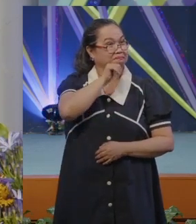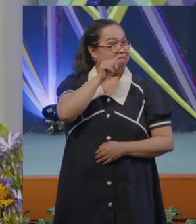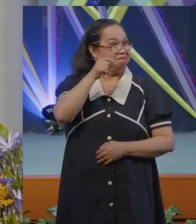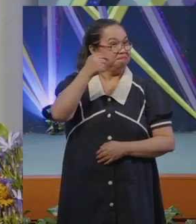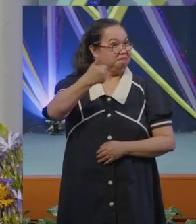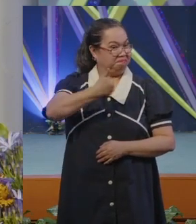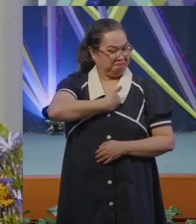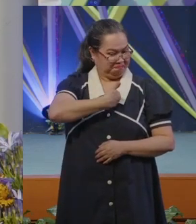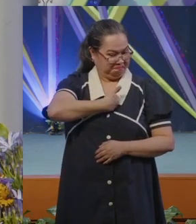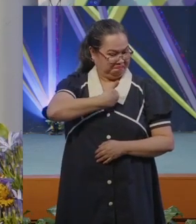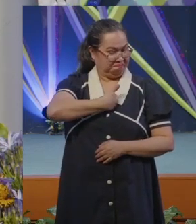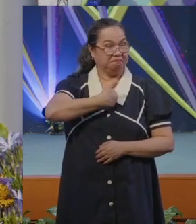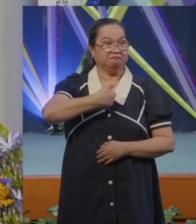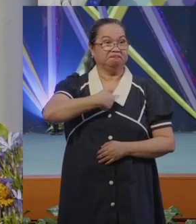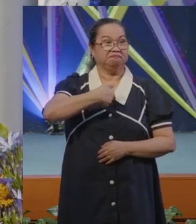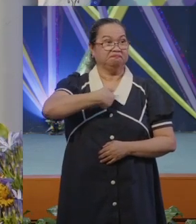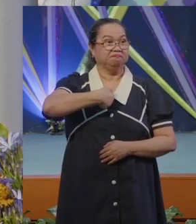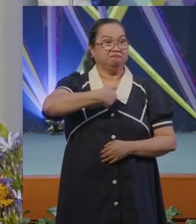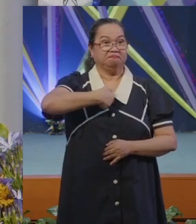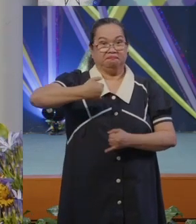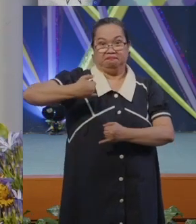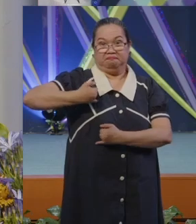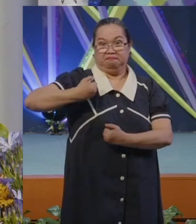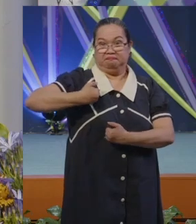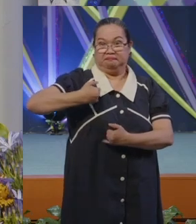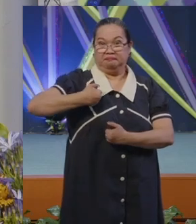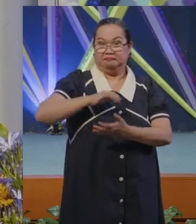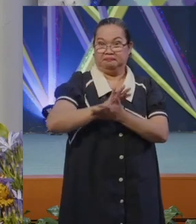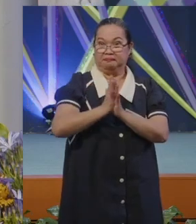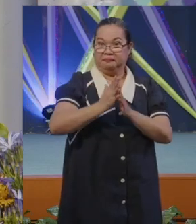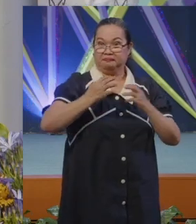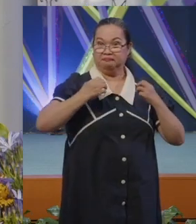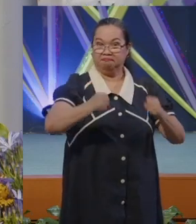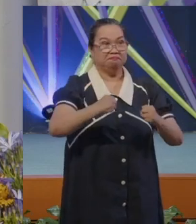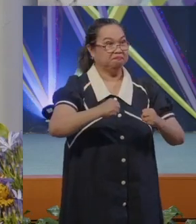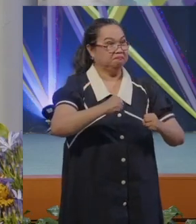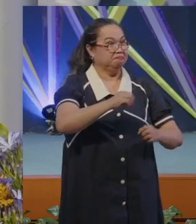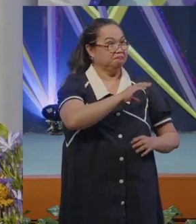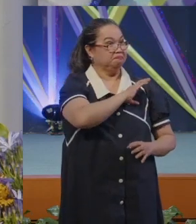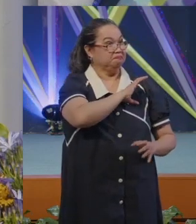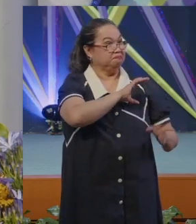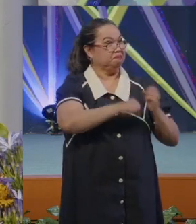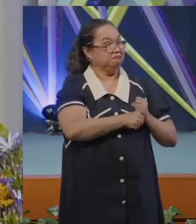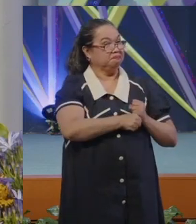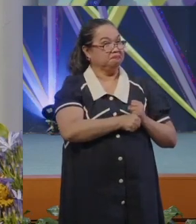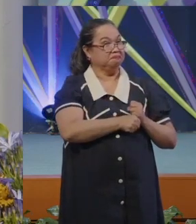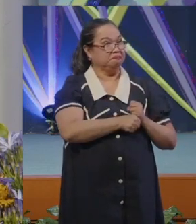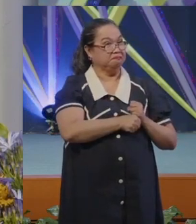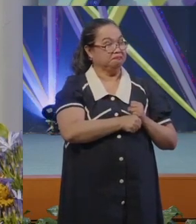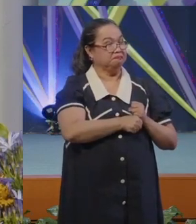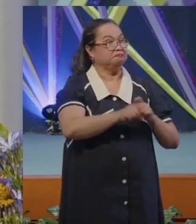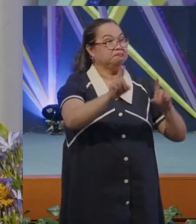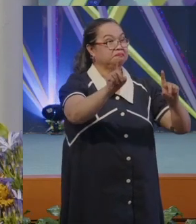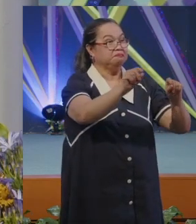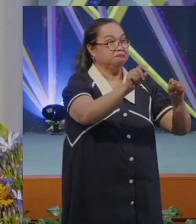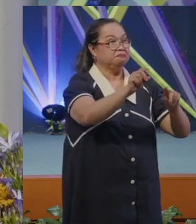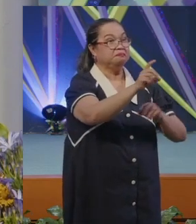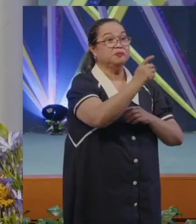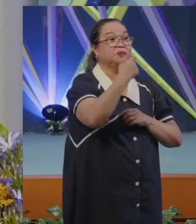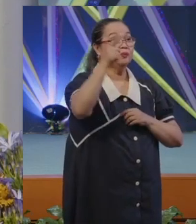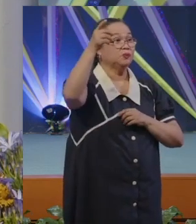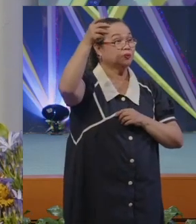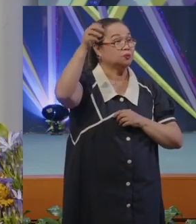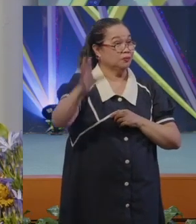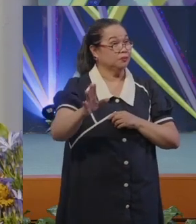him. Hindi siya. Yung pagiging malakas at matapang ay ginagawa sa kanya